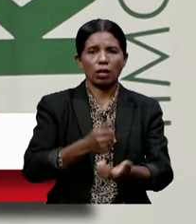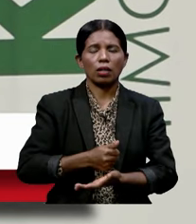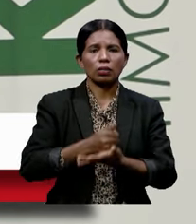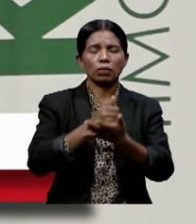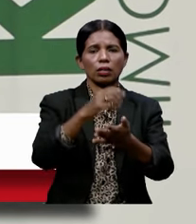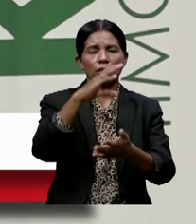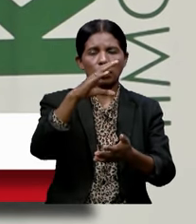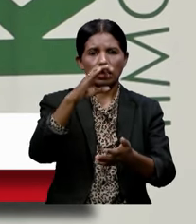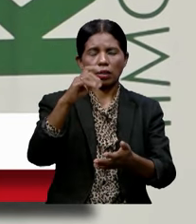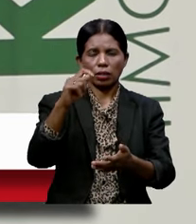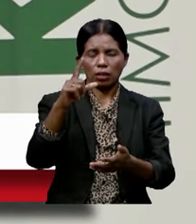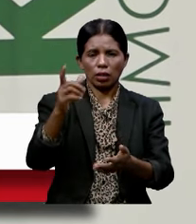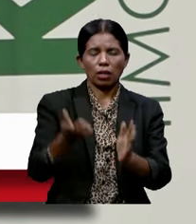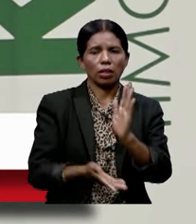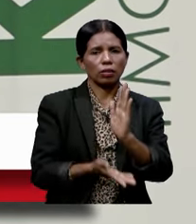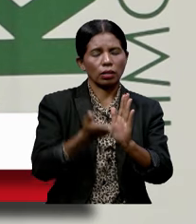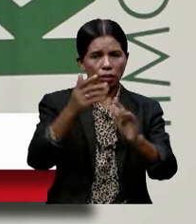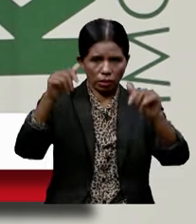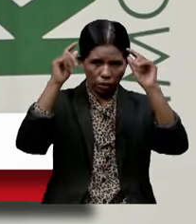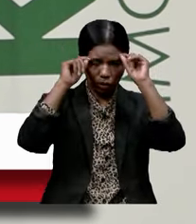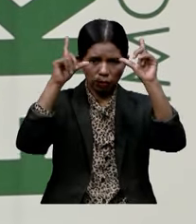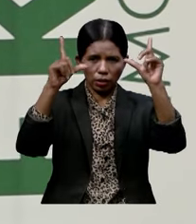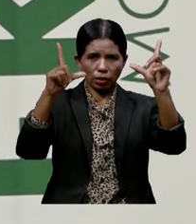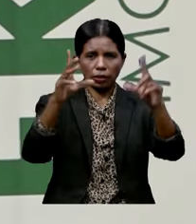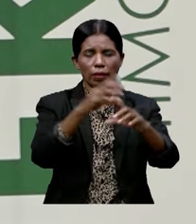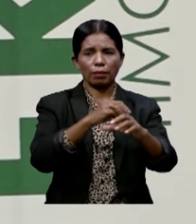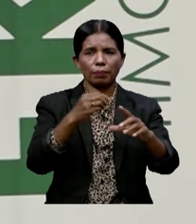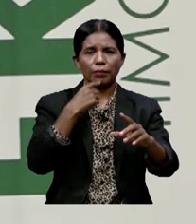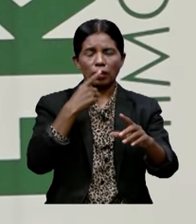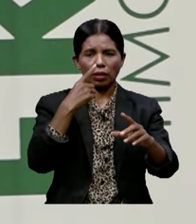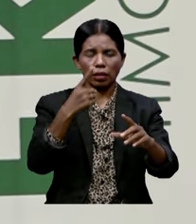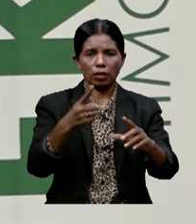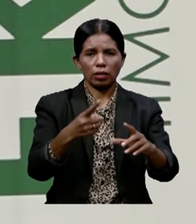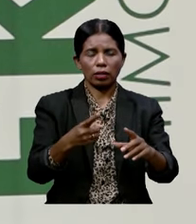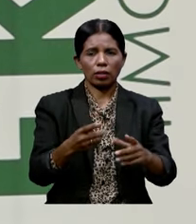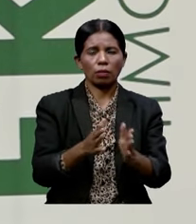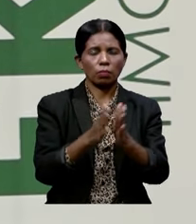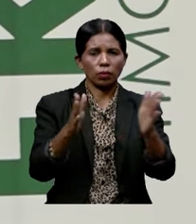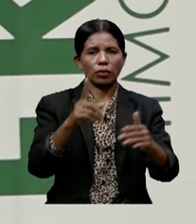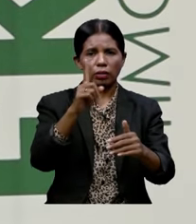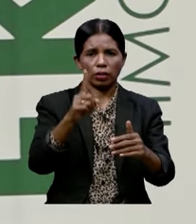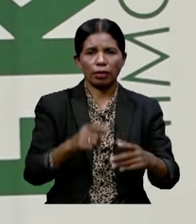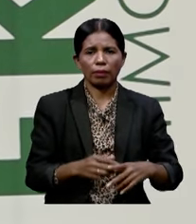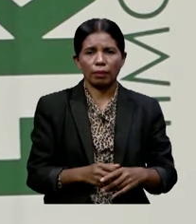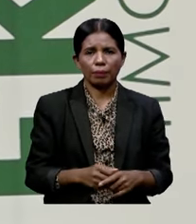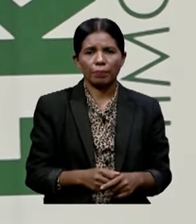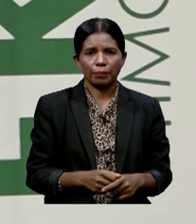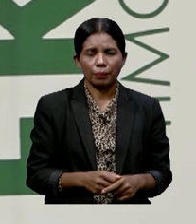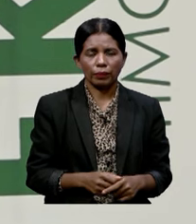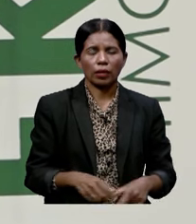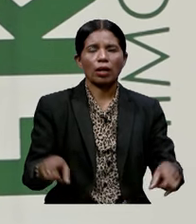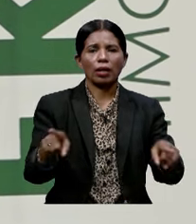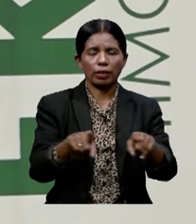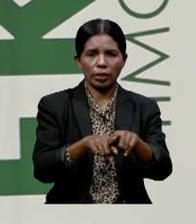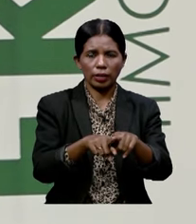Leste atau hasil produksau iha Timor Leste ni hanese kontribusan bo tida. Nebe hanese